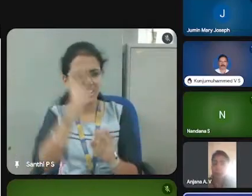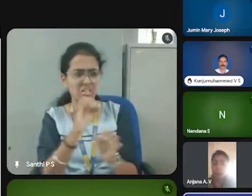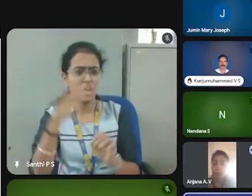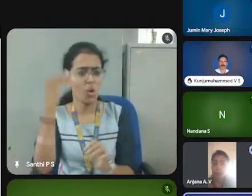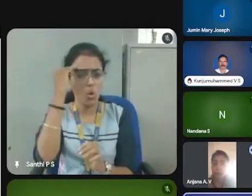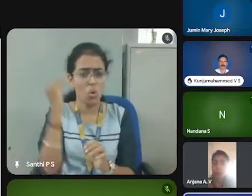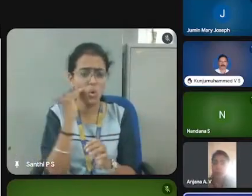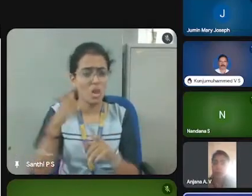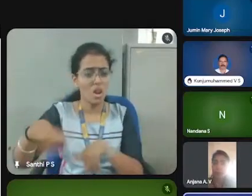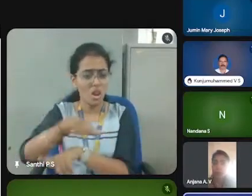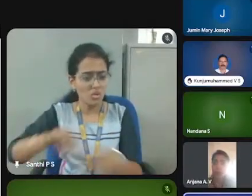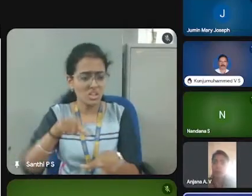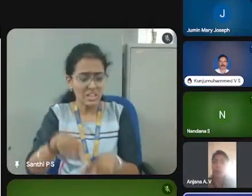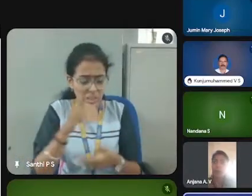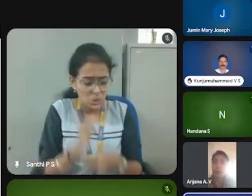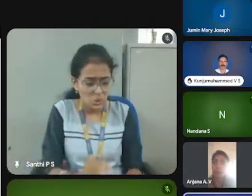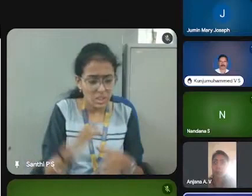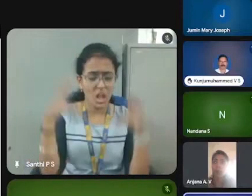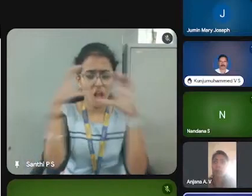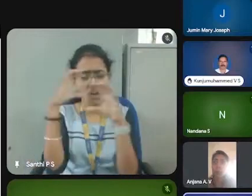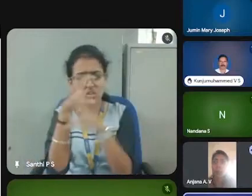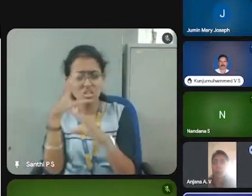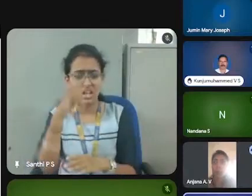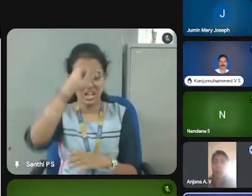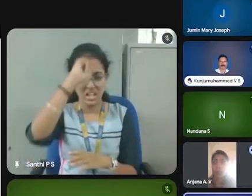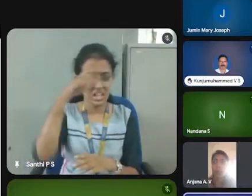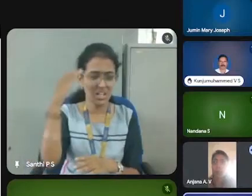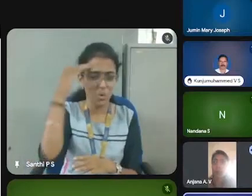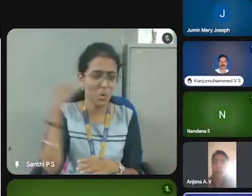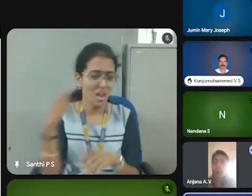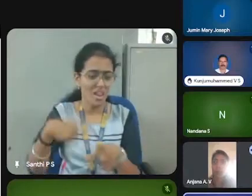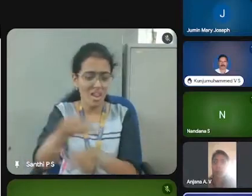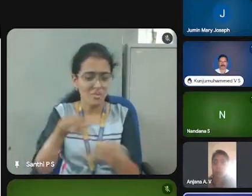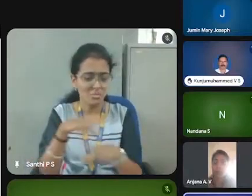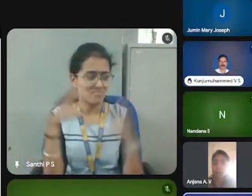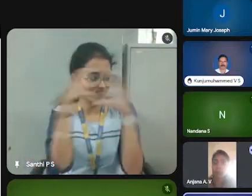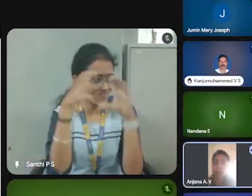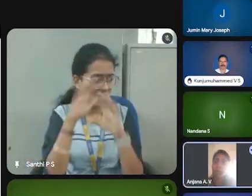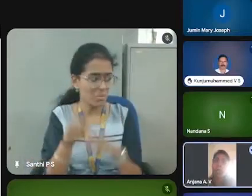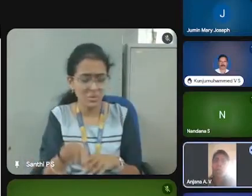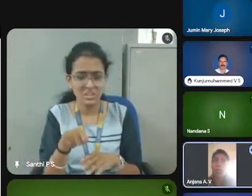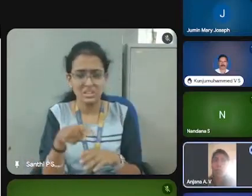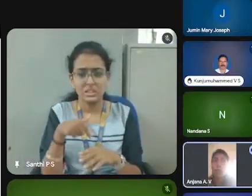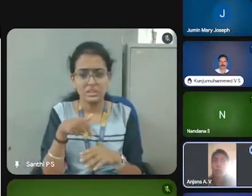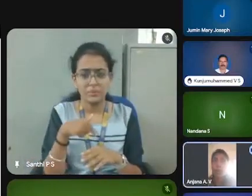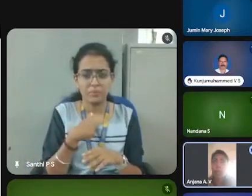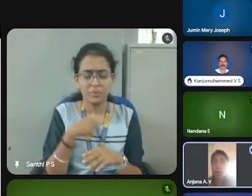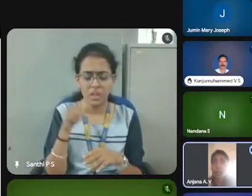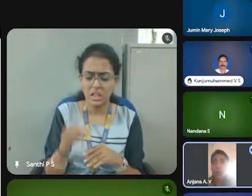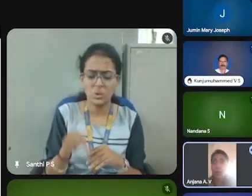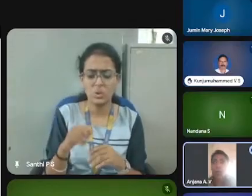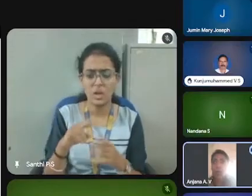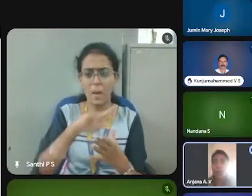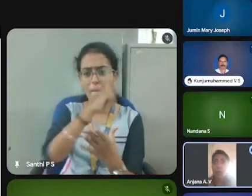അപ്പൊ കുട്ടി ഇപ്പോഴും കൺഫ്യൂസ്ഡ് ആണ്, ഈ കൊറിയൻ ഇംഗ്ലീഷ് തമ്മിൽ മിക്സ് ആണ് സംസാരിക്കുന്നത്, നമുക്ക് പ്രോപ്പർ ആയിട്ട് മനസ്സിലാവുന്നില്ല. ഇതൊരു